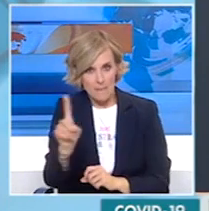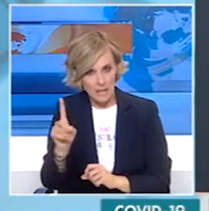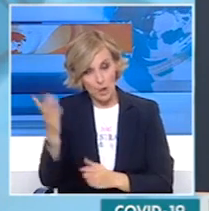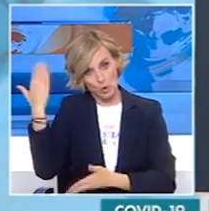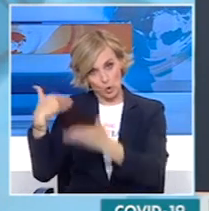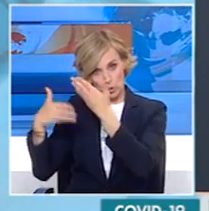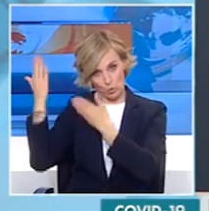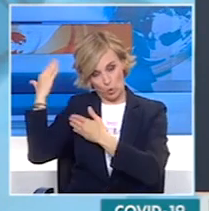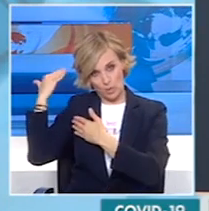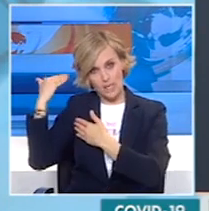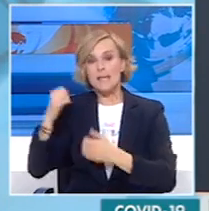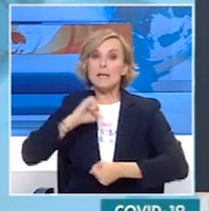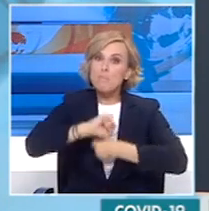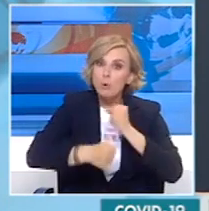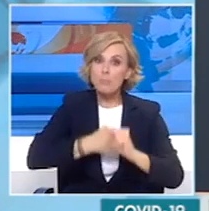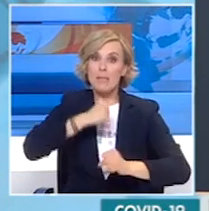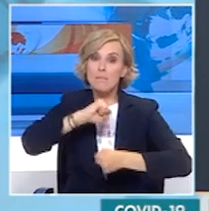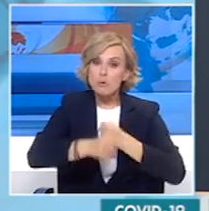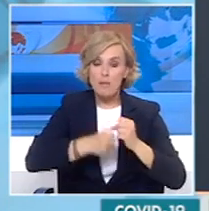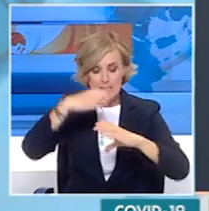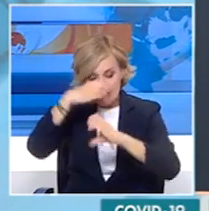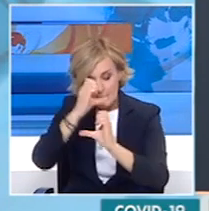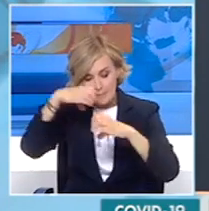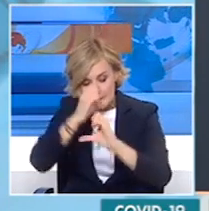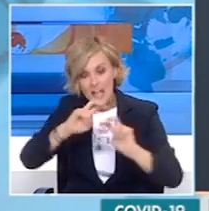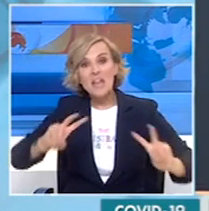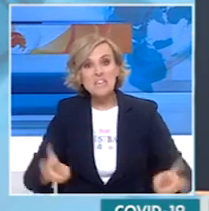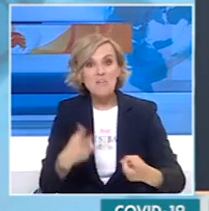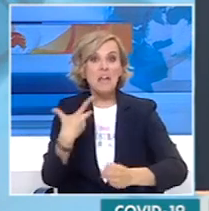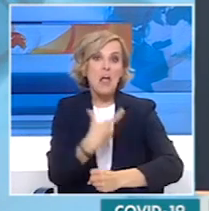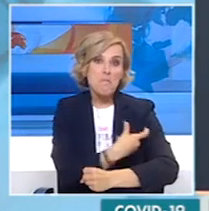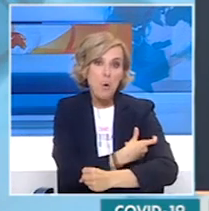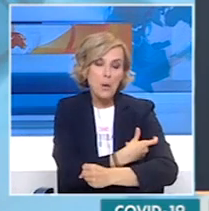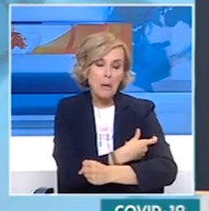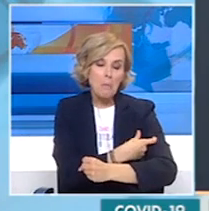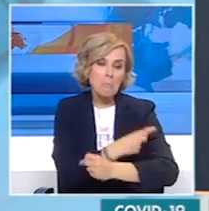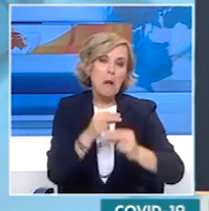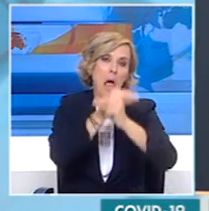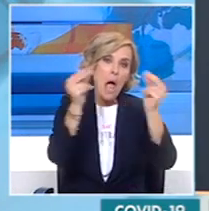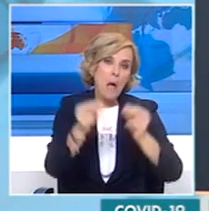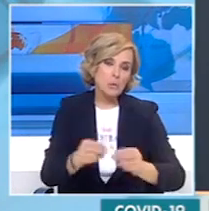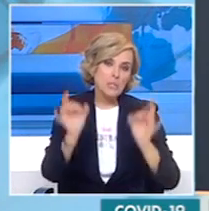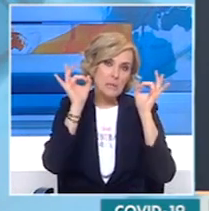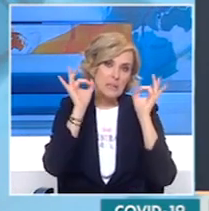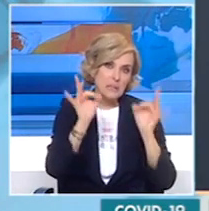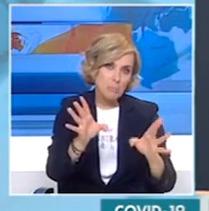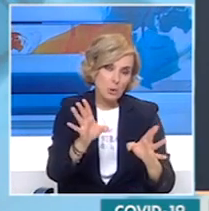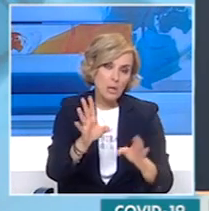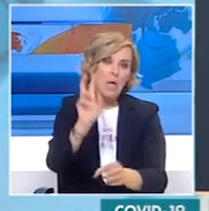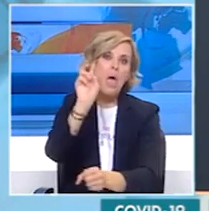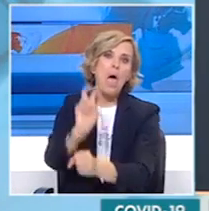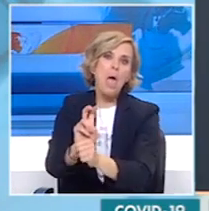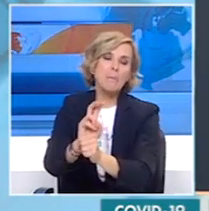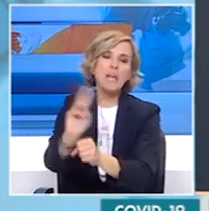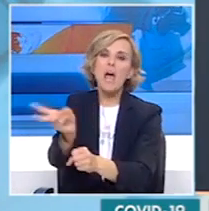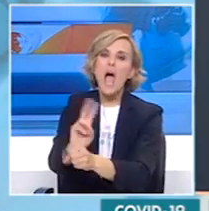Έγιναν κάποιες προσπάθειες για εμβόλιο, δεν απέδωσαν. Και έμεινε στα χαρτιά το εμβόλιο του SARS, μόνο σε ειδικά